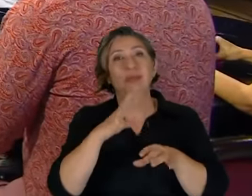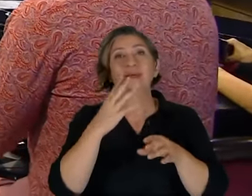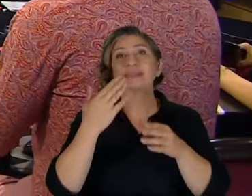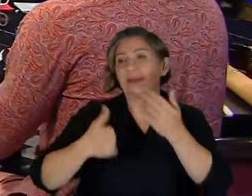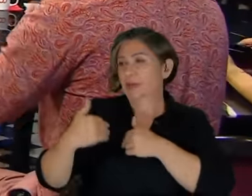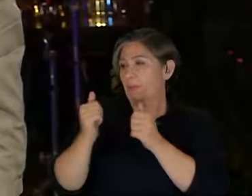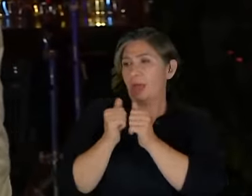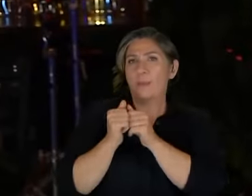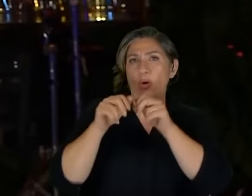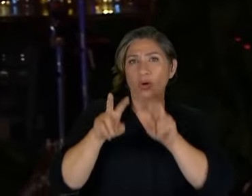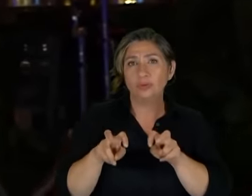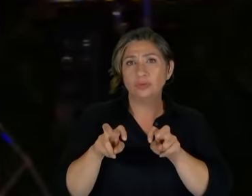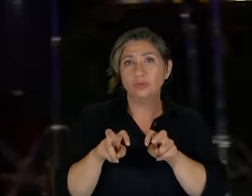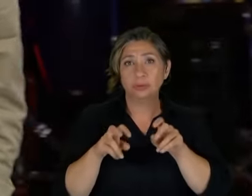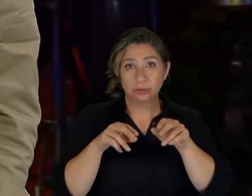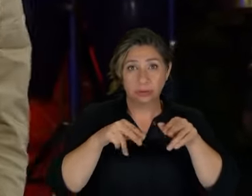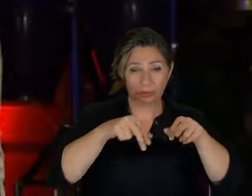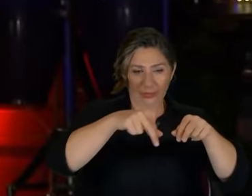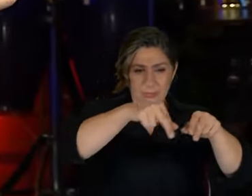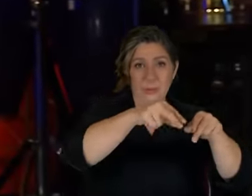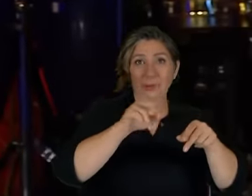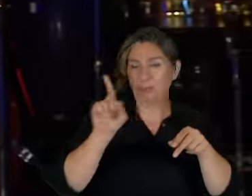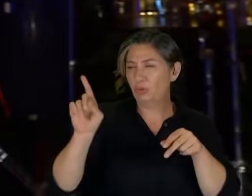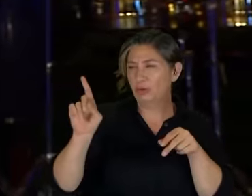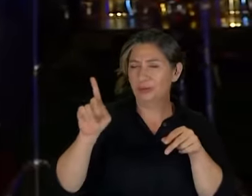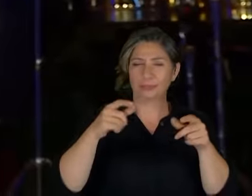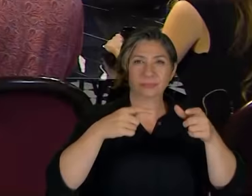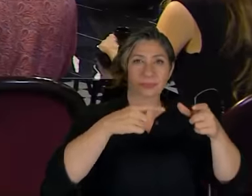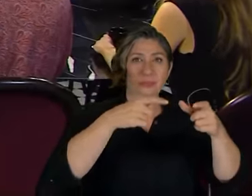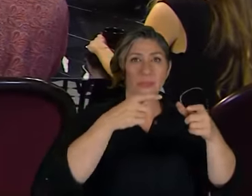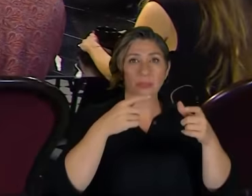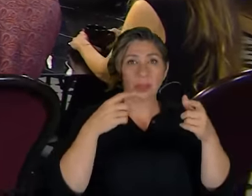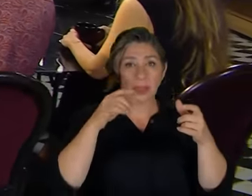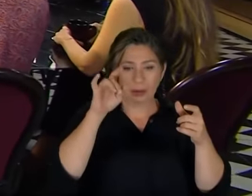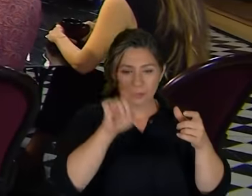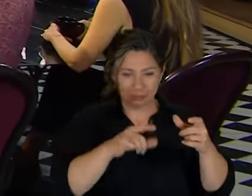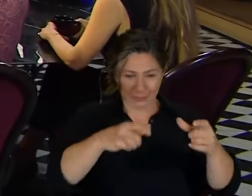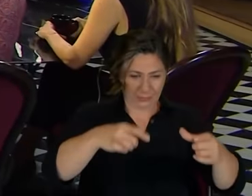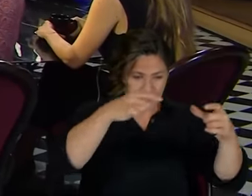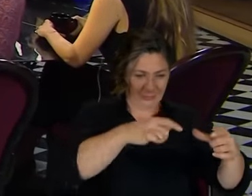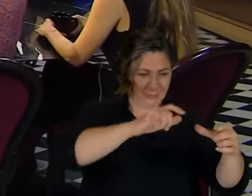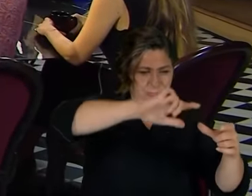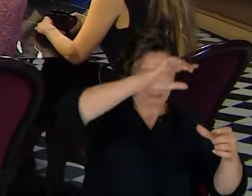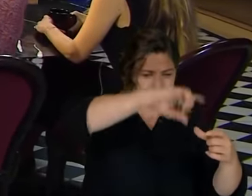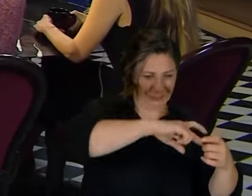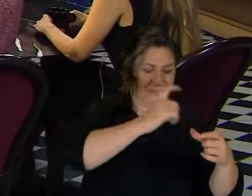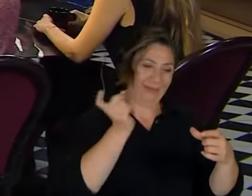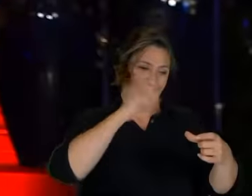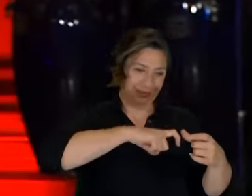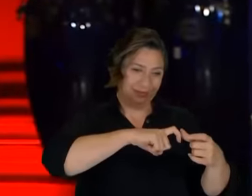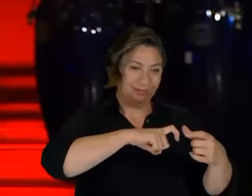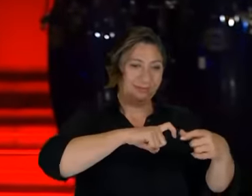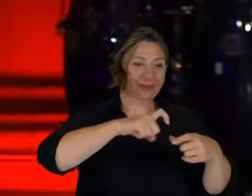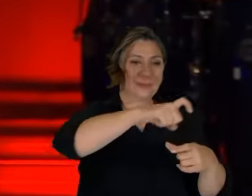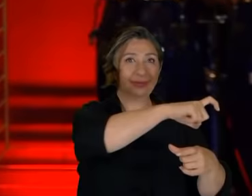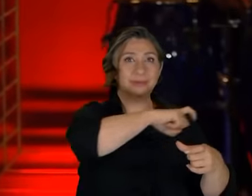yani beraber oturuyorsun. Gidiyorsun ve bir dakika canım deyip şöyle pik diye böyle bunu alıp böyle koyup da böyle. En